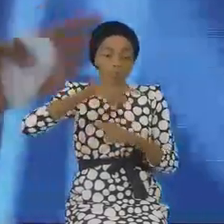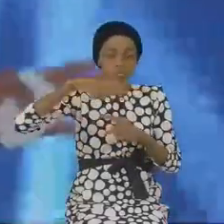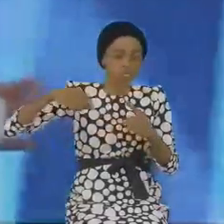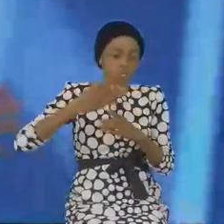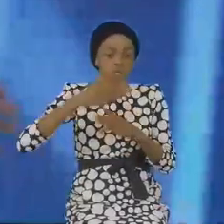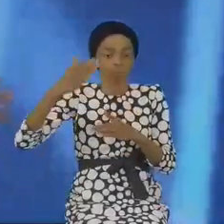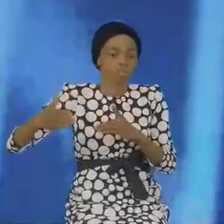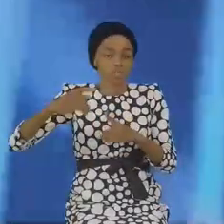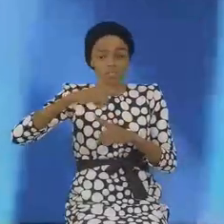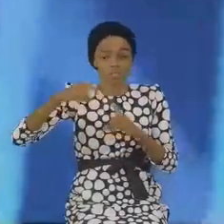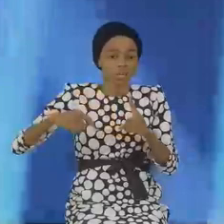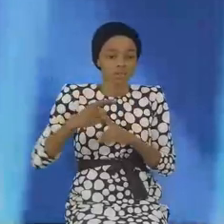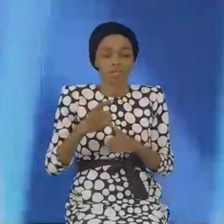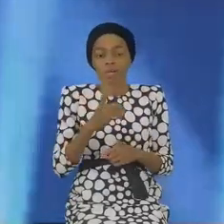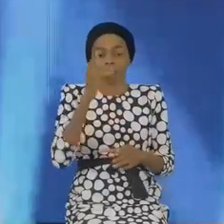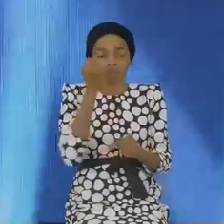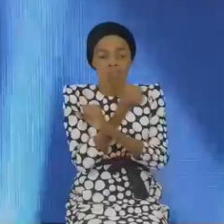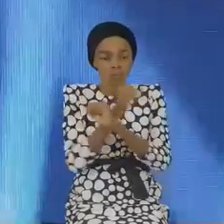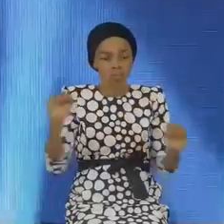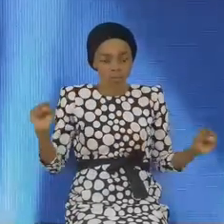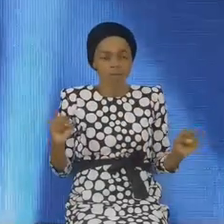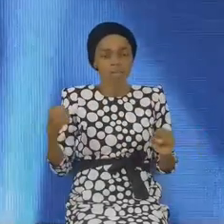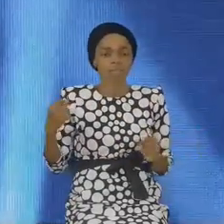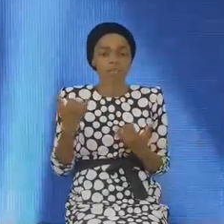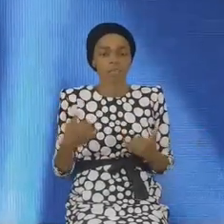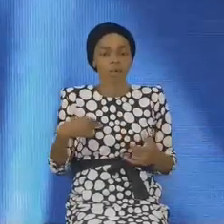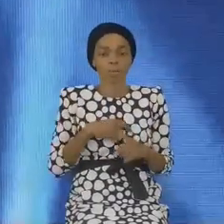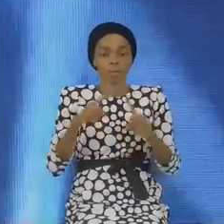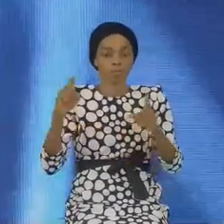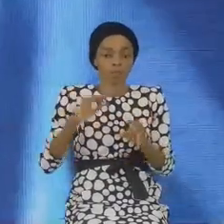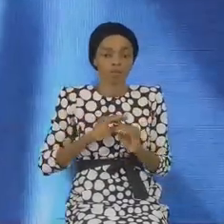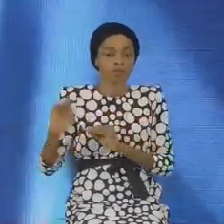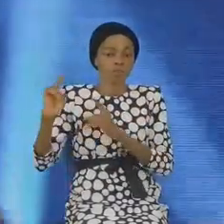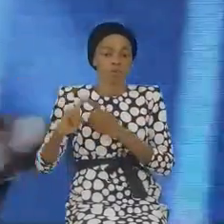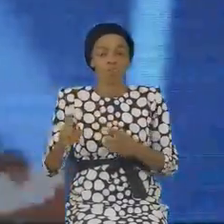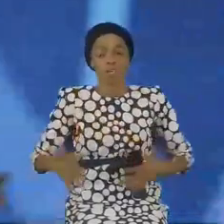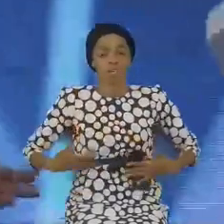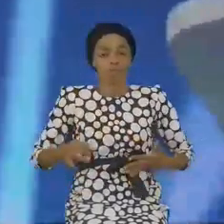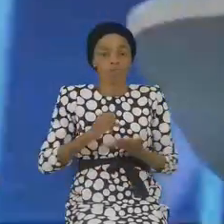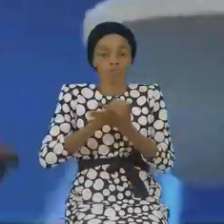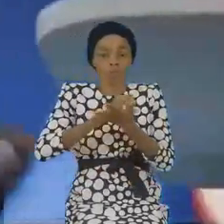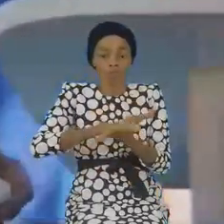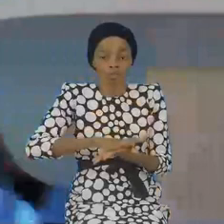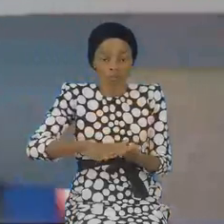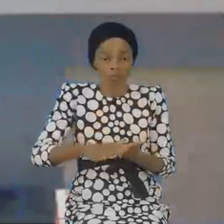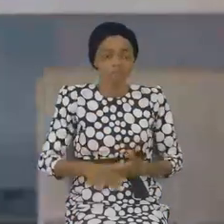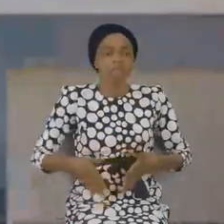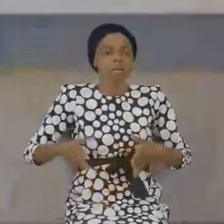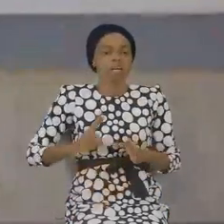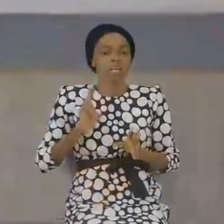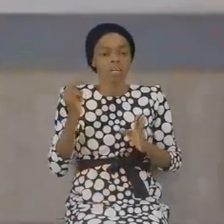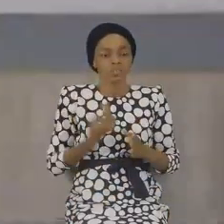la justification. Maintenant, nous devons passer à la vie de sanctification. Efforçons-nous donc d'entrer dans ce